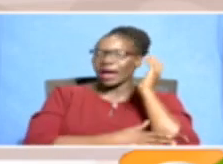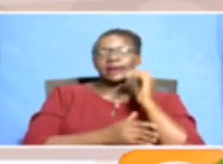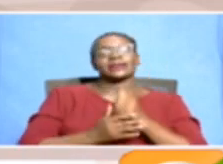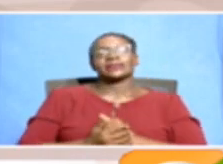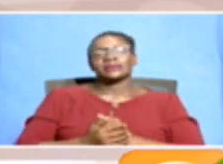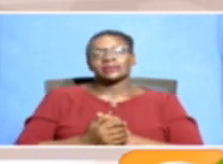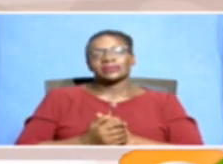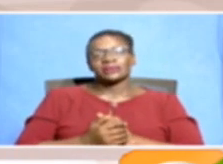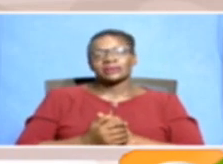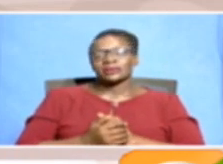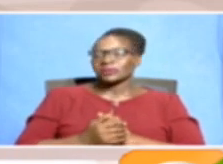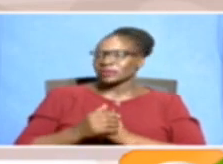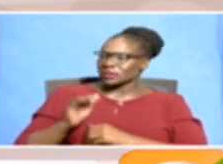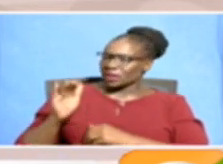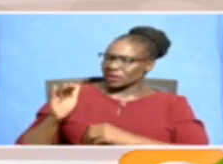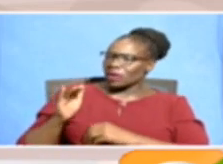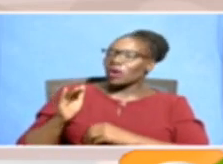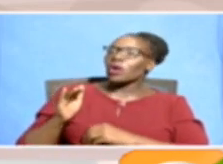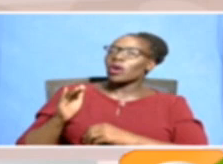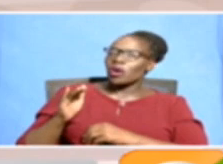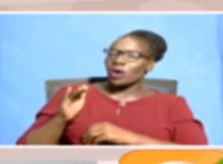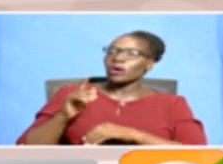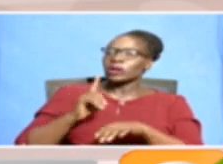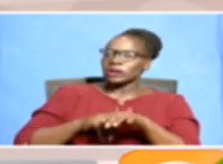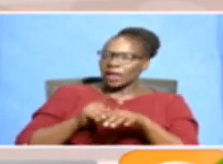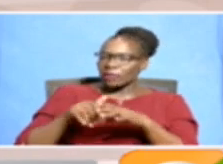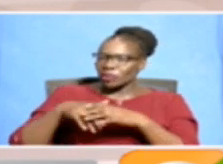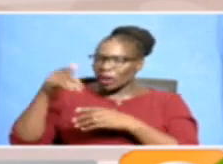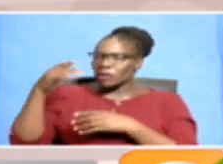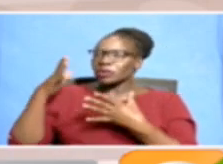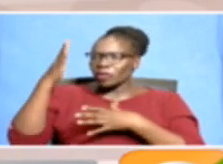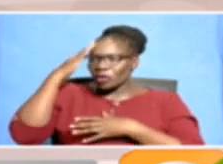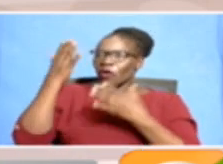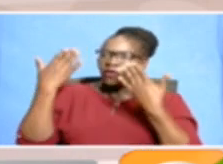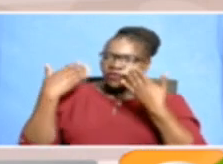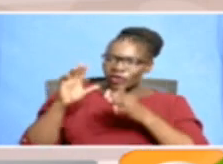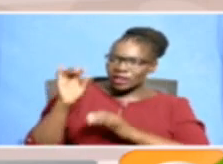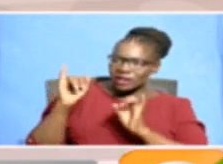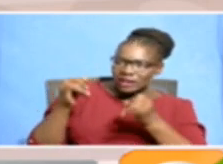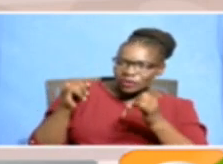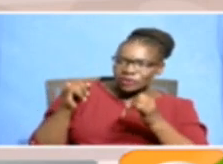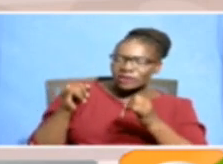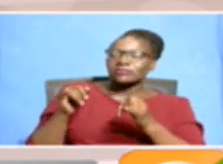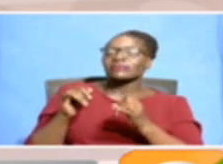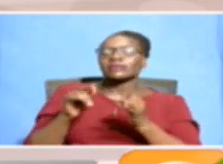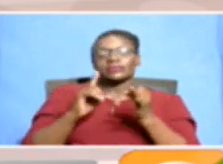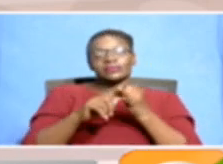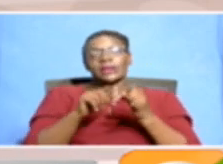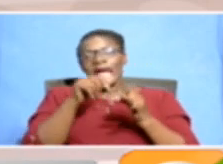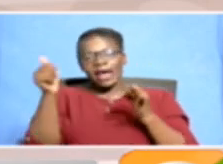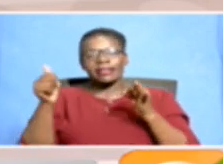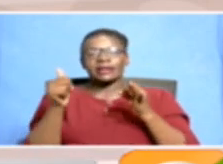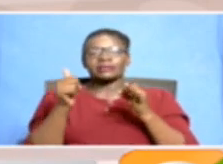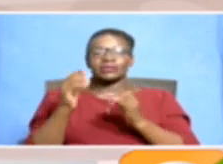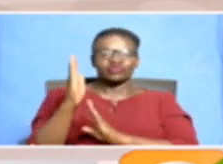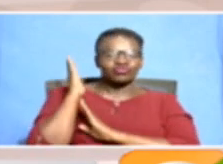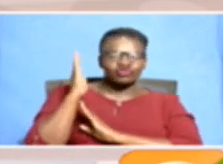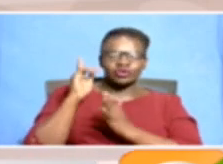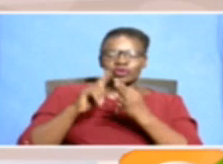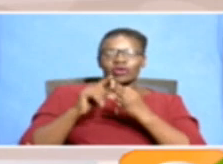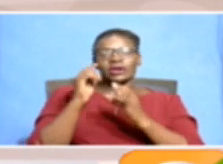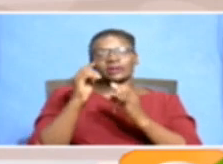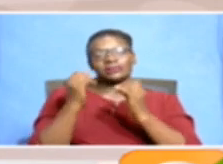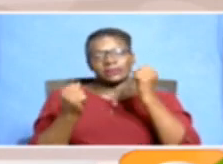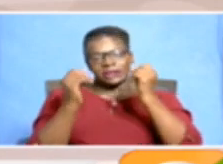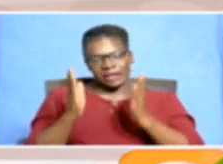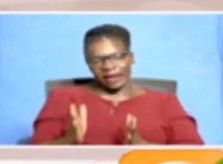Asema ukitokea tu watu wanajua ulipo na muda utakapomaliza. Alafu kazi nyingine mbaya ni ya watchman ama dereva wa basi za kwenda mbali